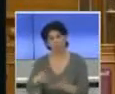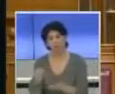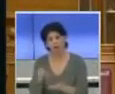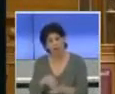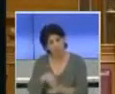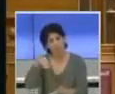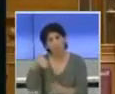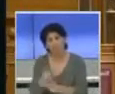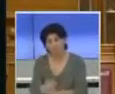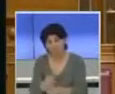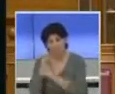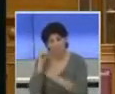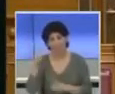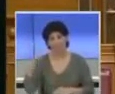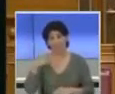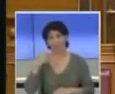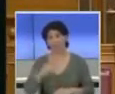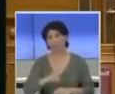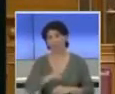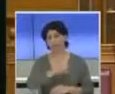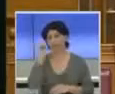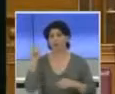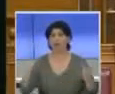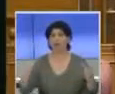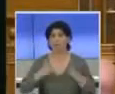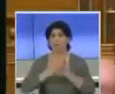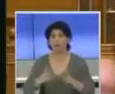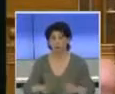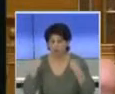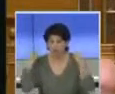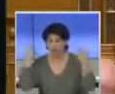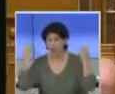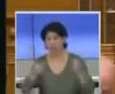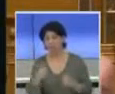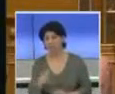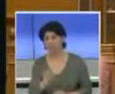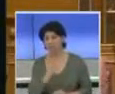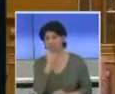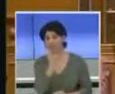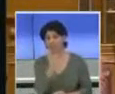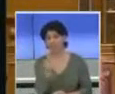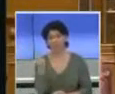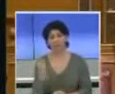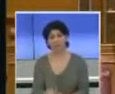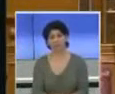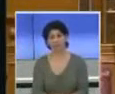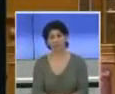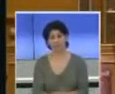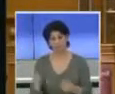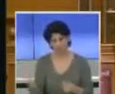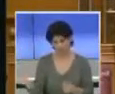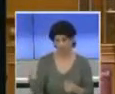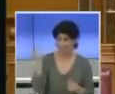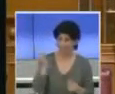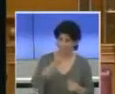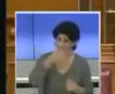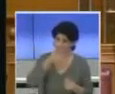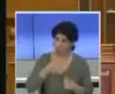Ποσιάσαι μάμα λαγιό, σάσιμα παϊκτό. Το ζυβό μοιάζει